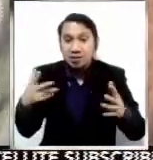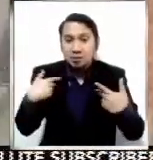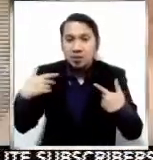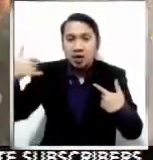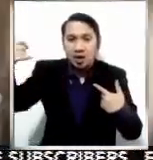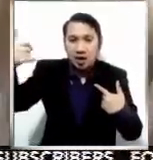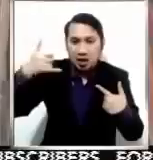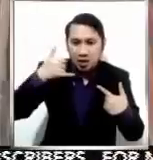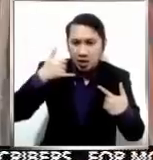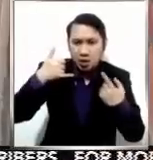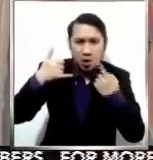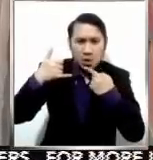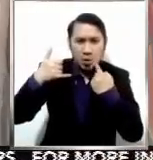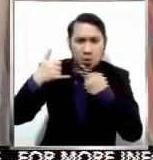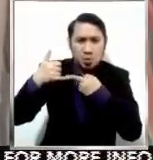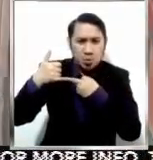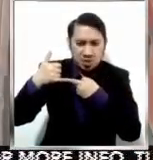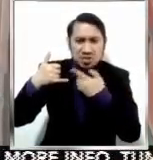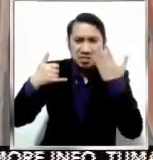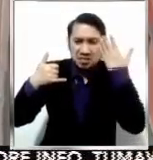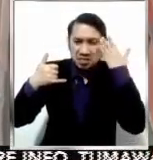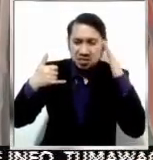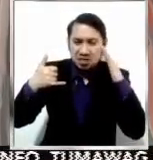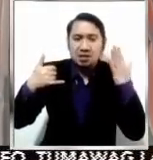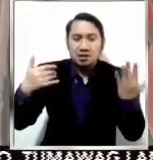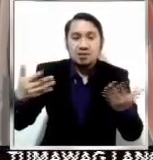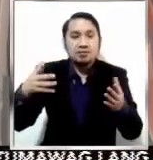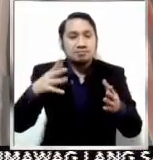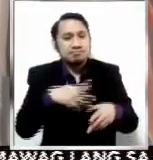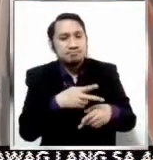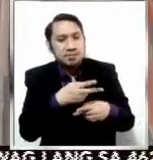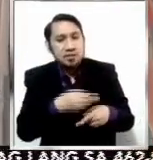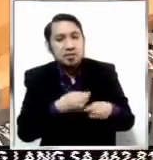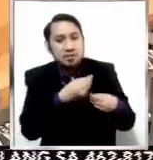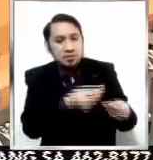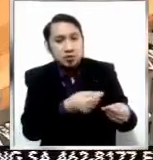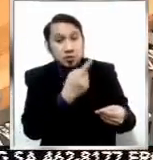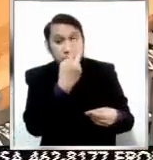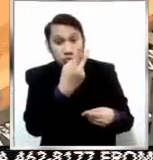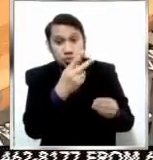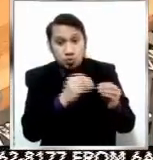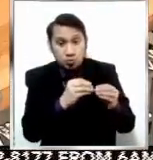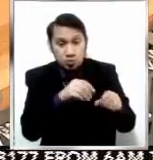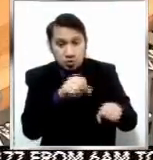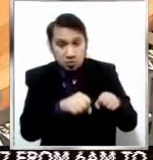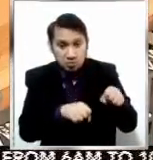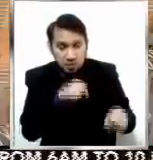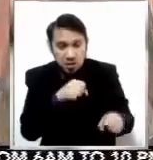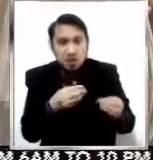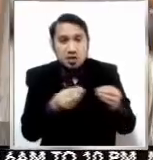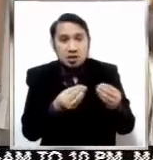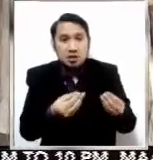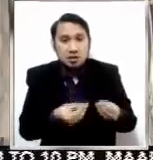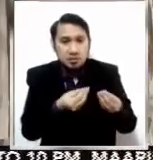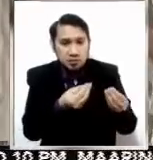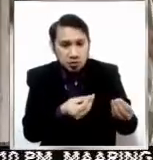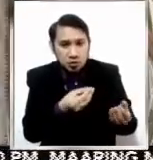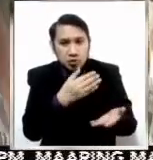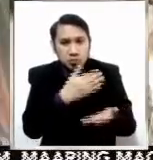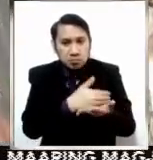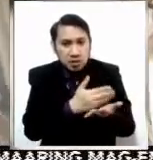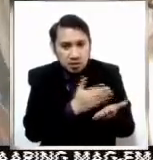hindi kakilala. Sabi niya sa akin, papahiramin kita ng dalawa pang bike, pupondohan ko yung pang-ihaw, lagayan ng